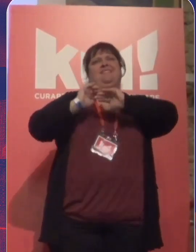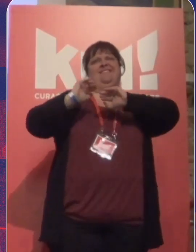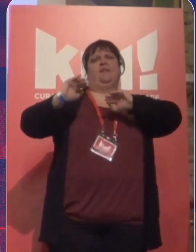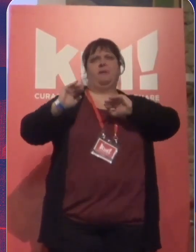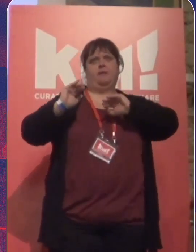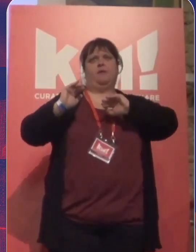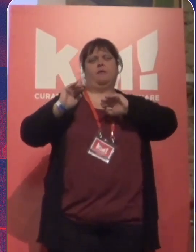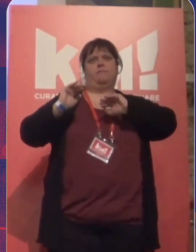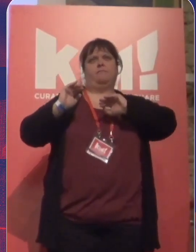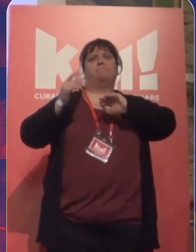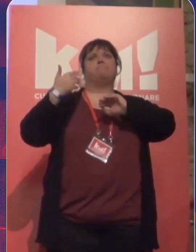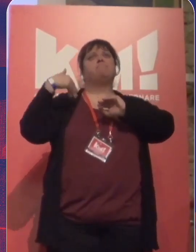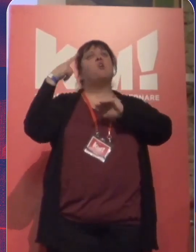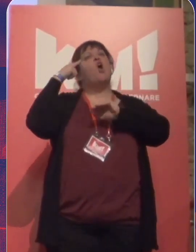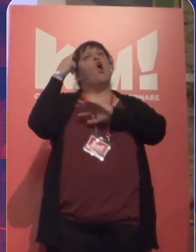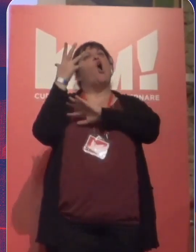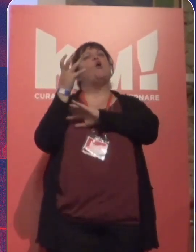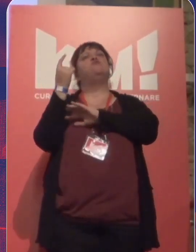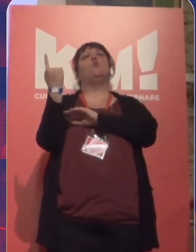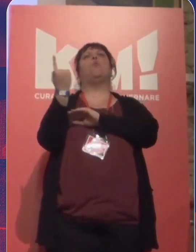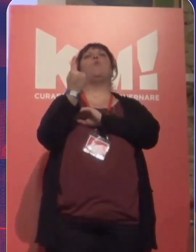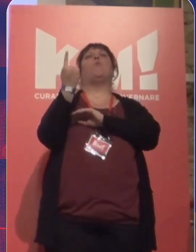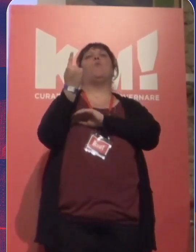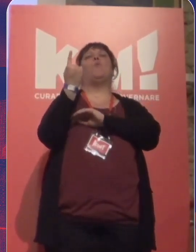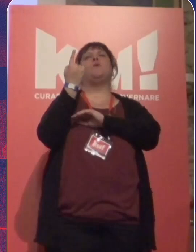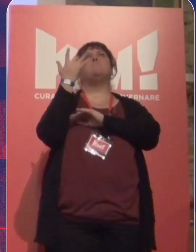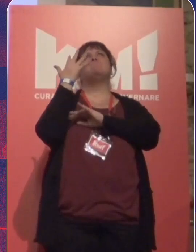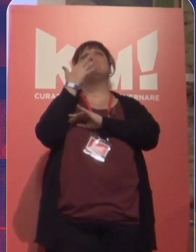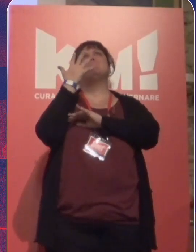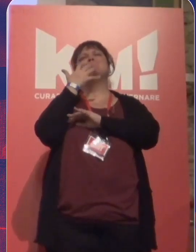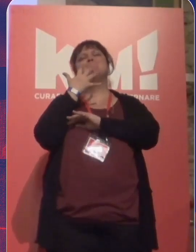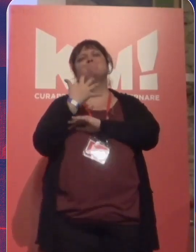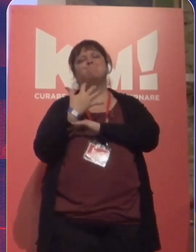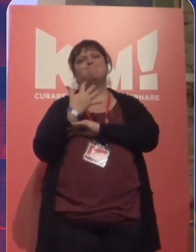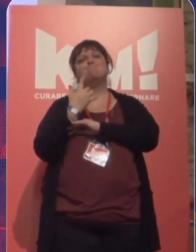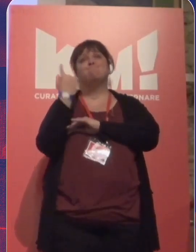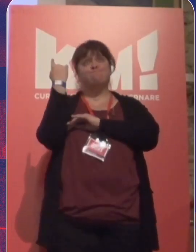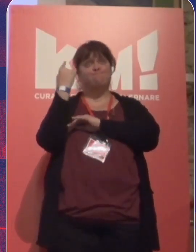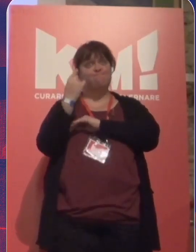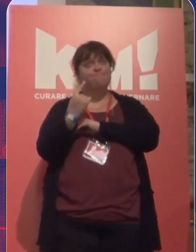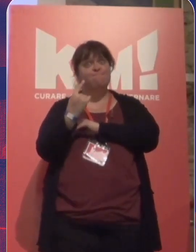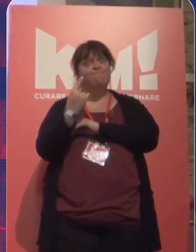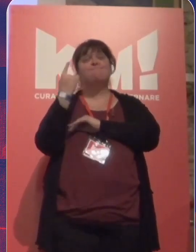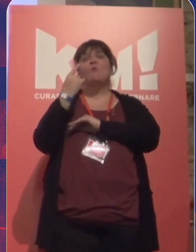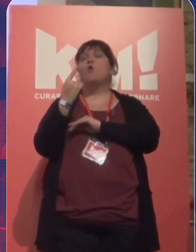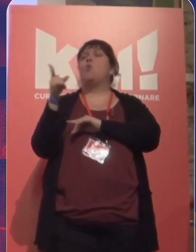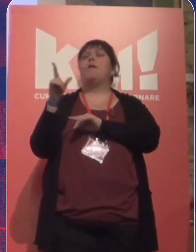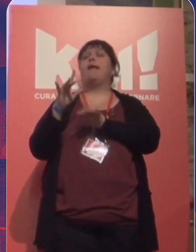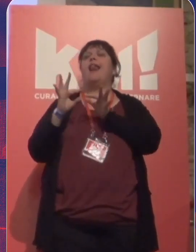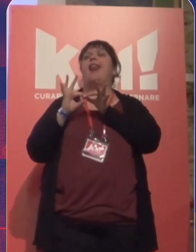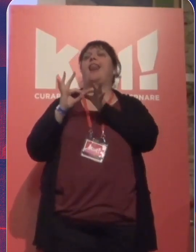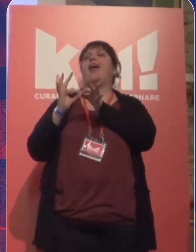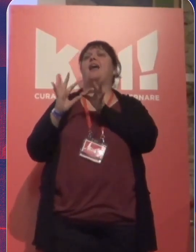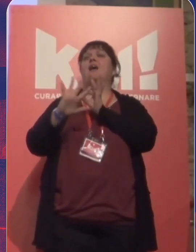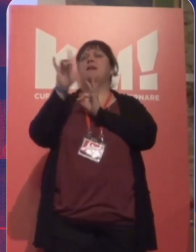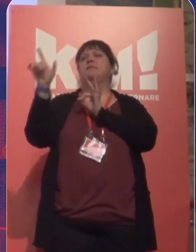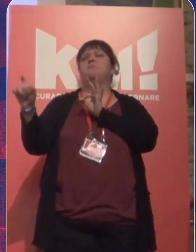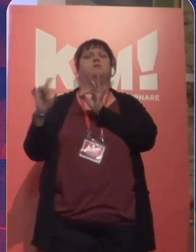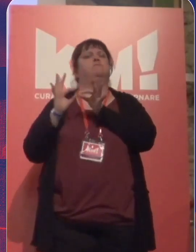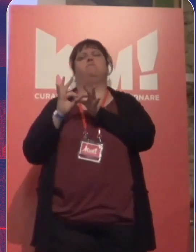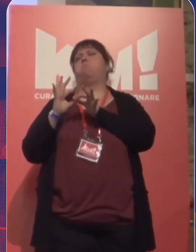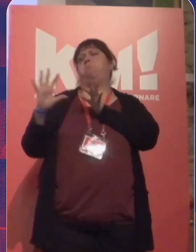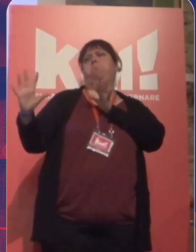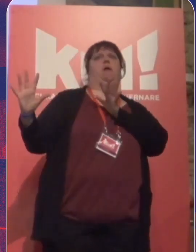questo 1 luglio l'uno melanconico si slaccia dal legame con l'altro perché percepisce che